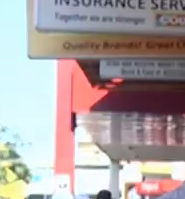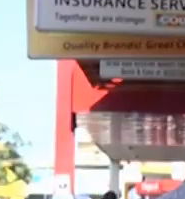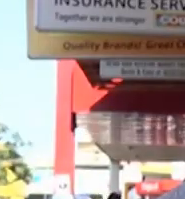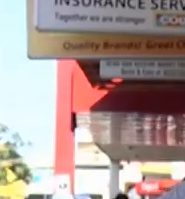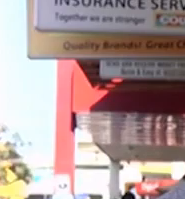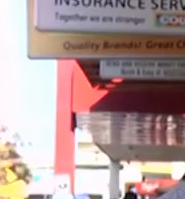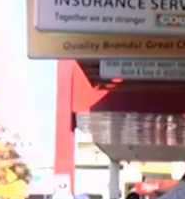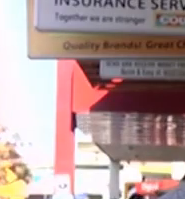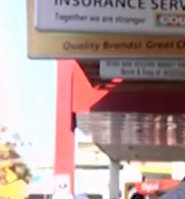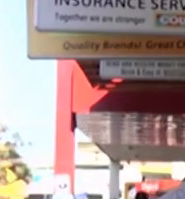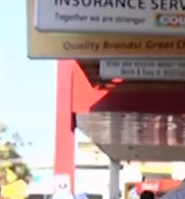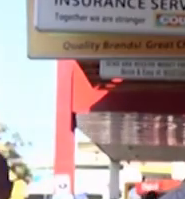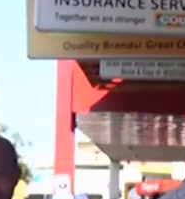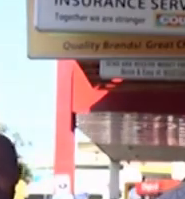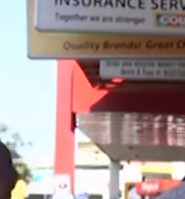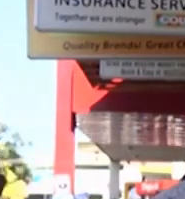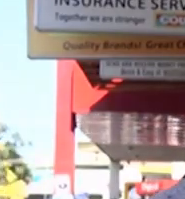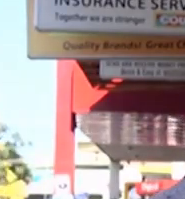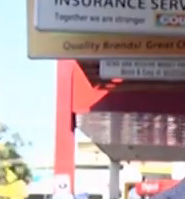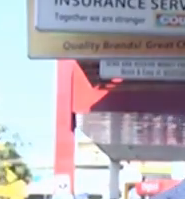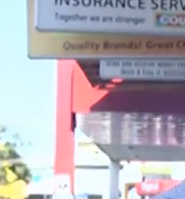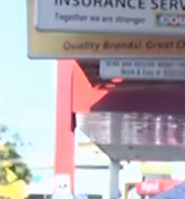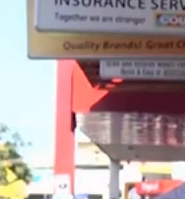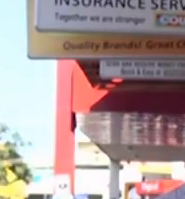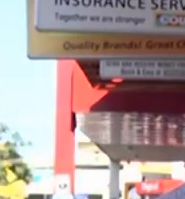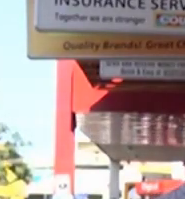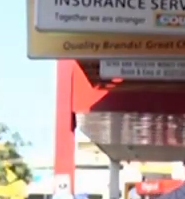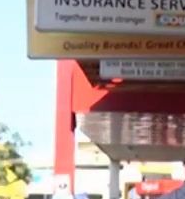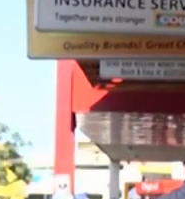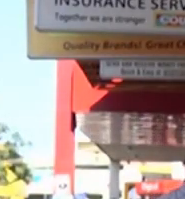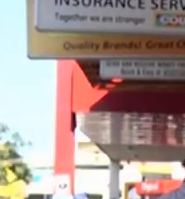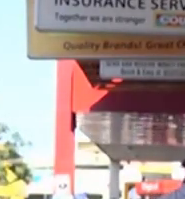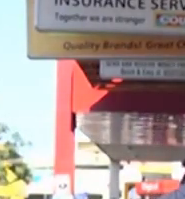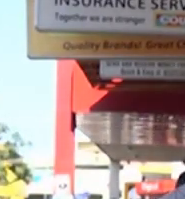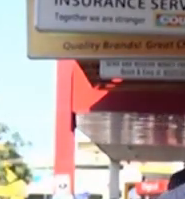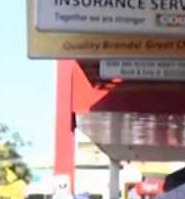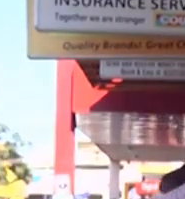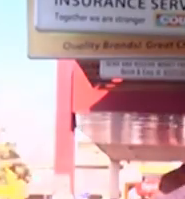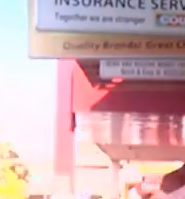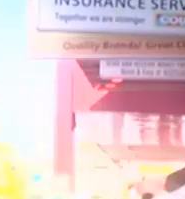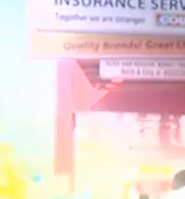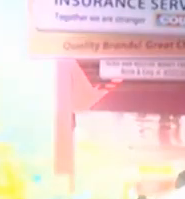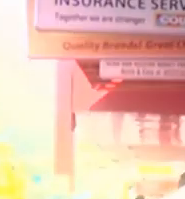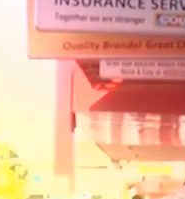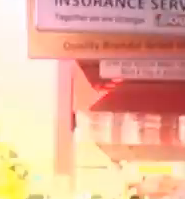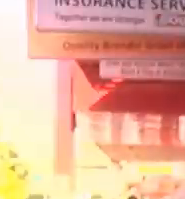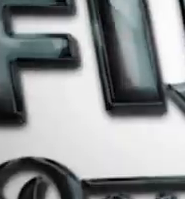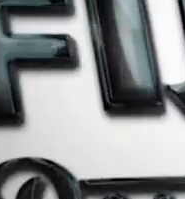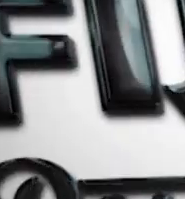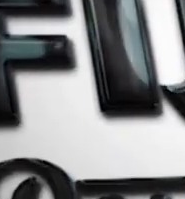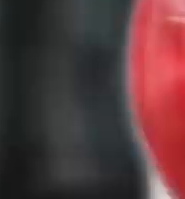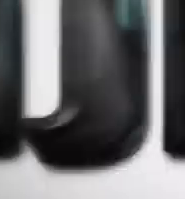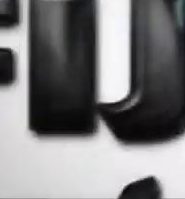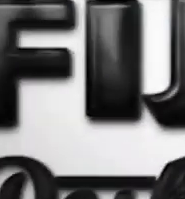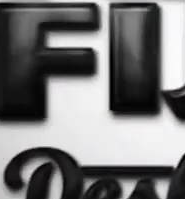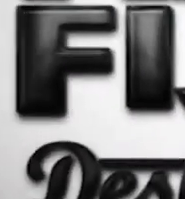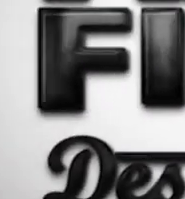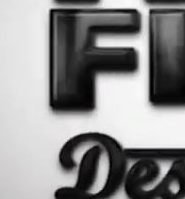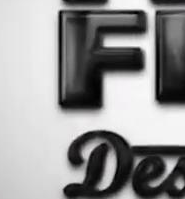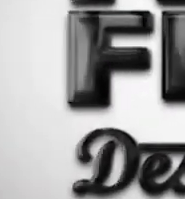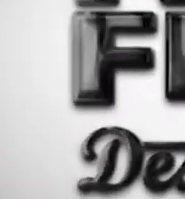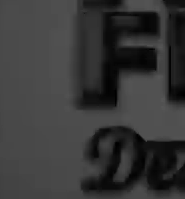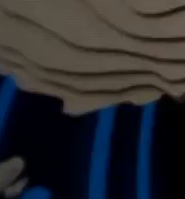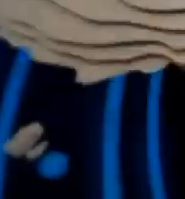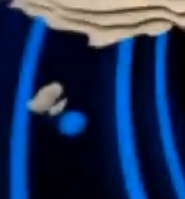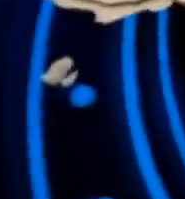मैं तो दिल्ली में रहता हूँ और रेडियो फीजी रोज सुनता हूँ. रेडियो फीजी 2